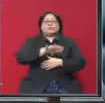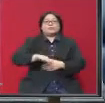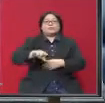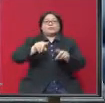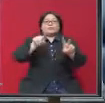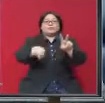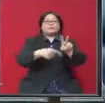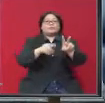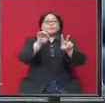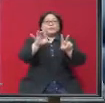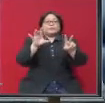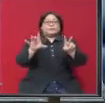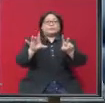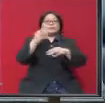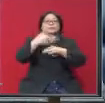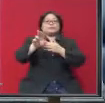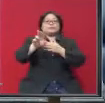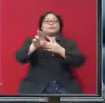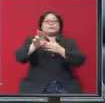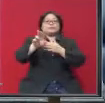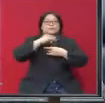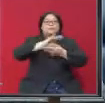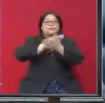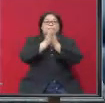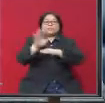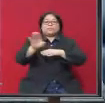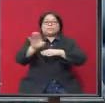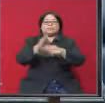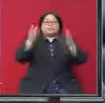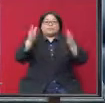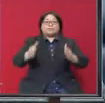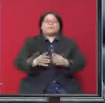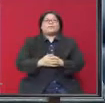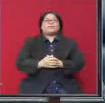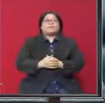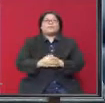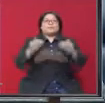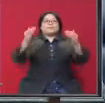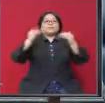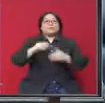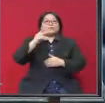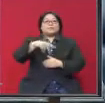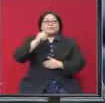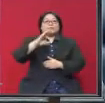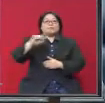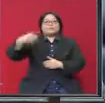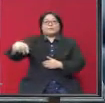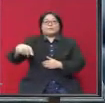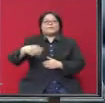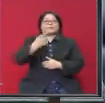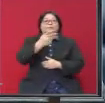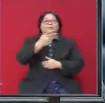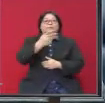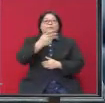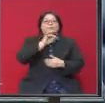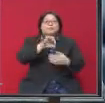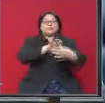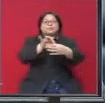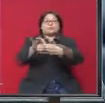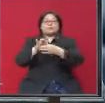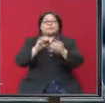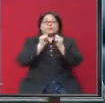sejumlah 2800 graduan yang berminat untuk menjadi Usahawan selain program ketitik cap Kementerian dengan kerjasama